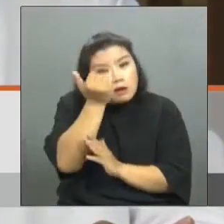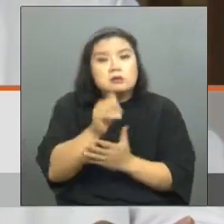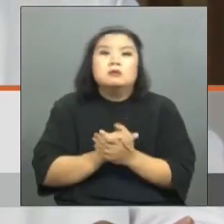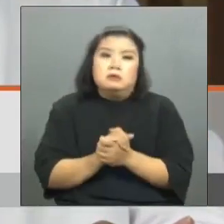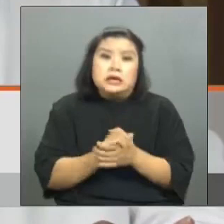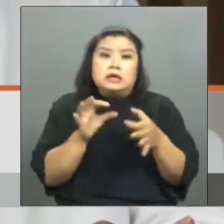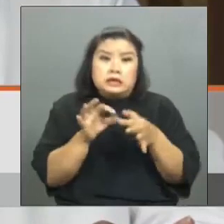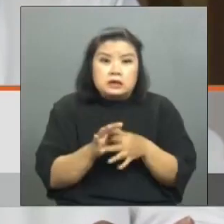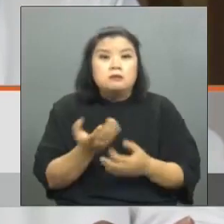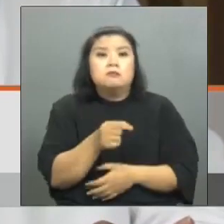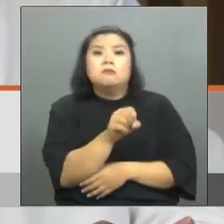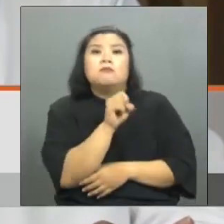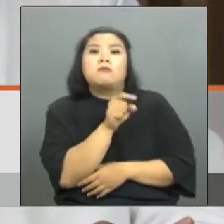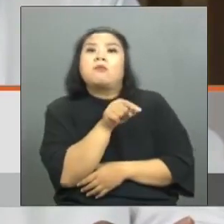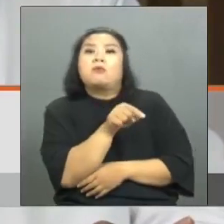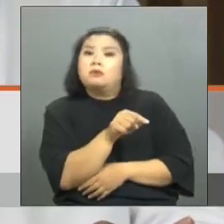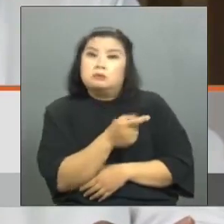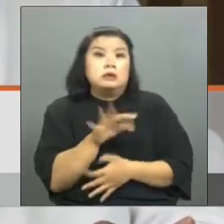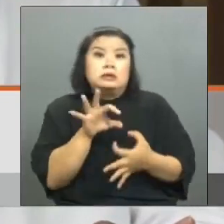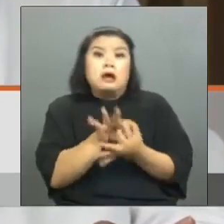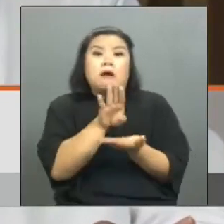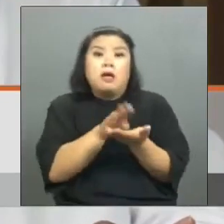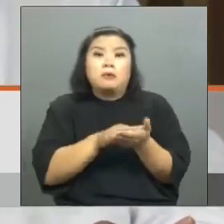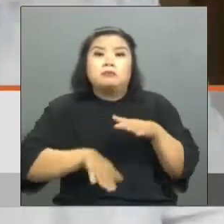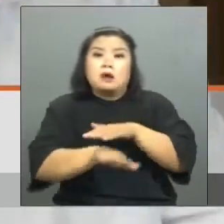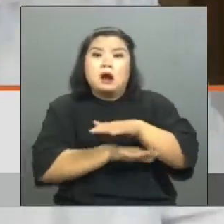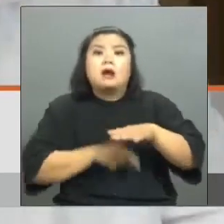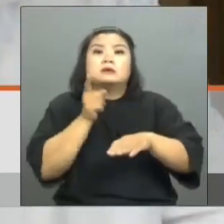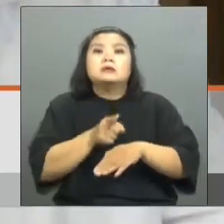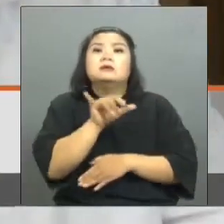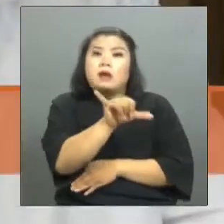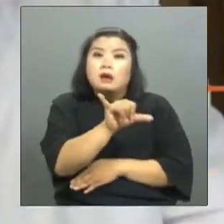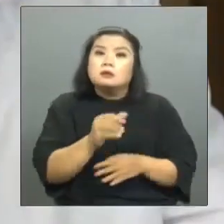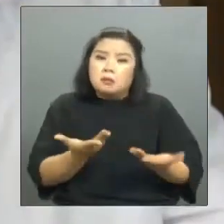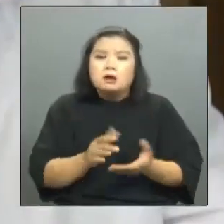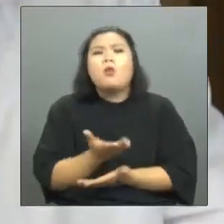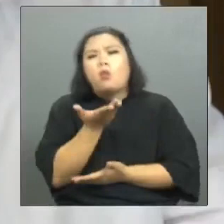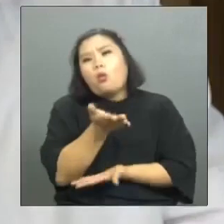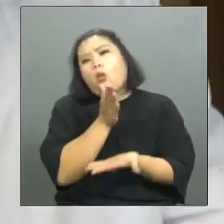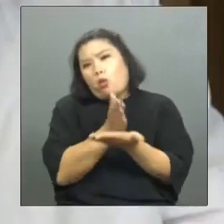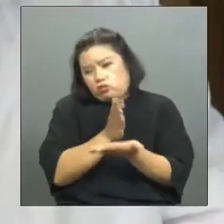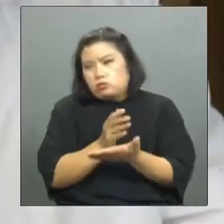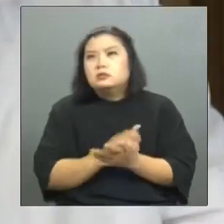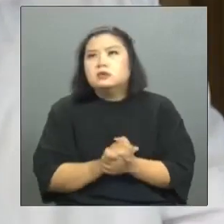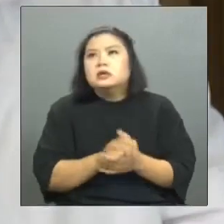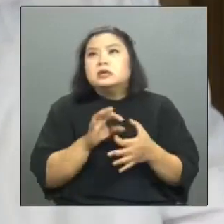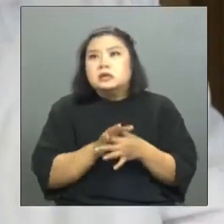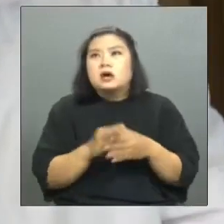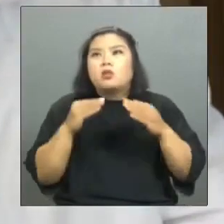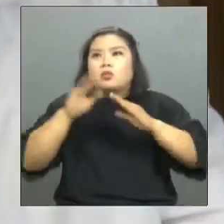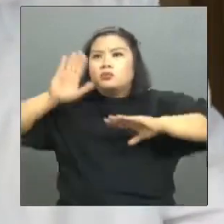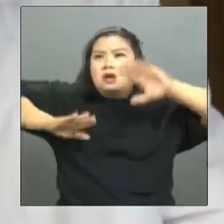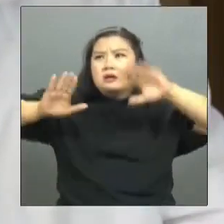นยังไม่ได้มีที่มาของข้อมูลที่ถูกยืนยันหยุดได้แล้วครับกับการอ้างฝ่ายประชาธิปไ